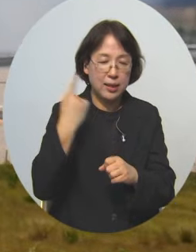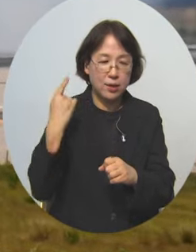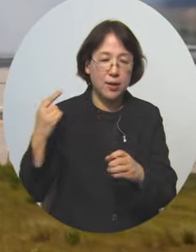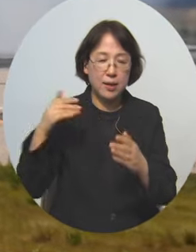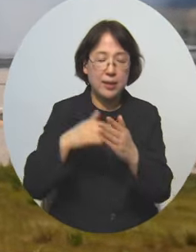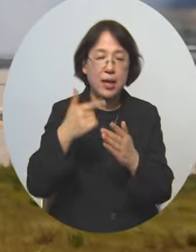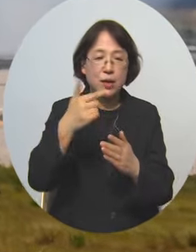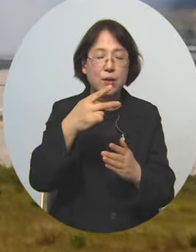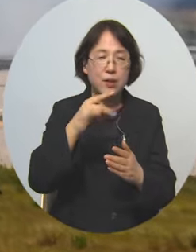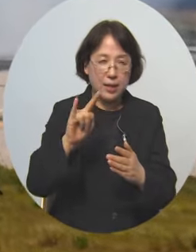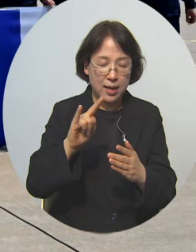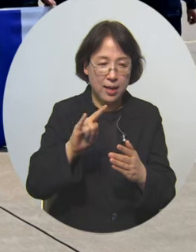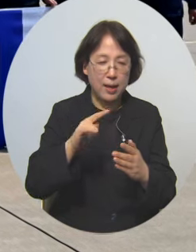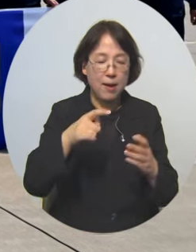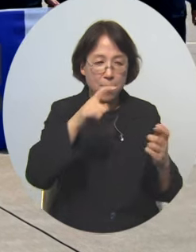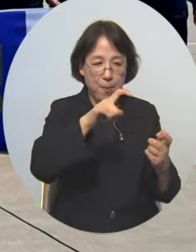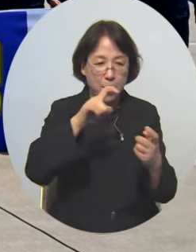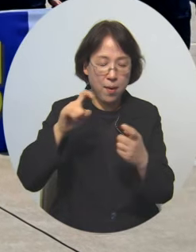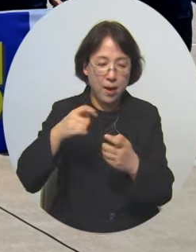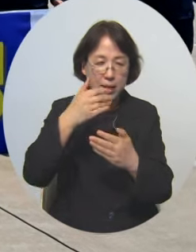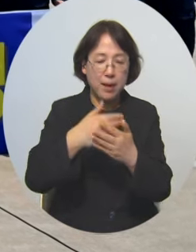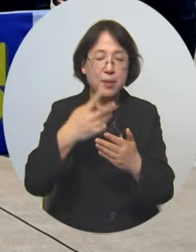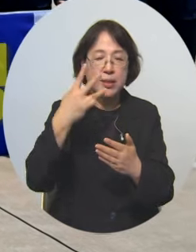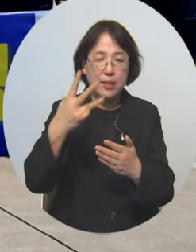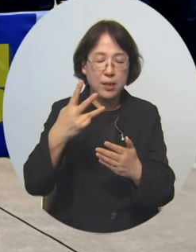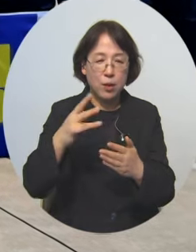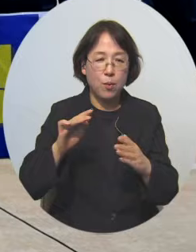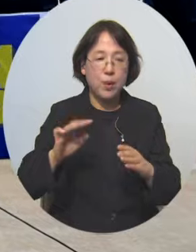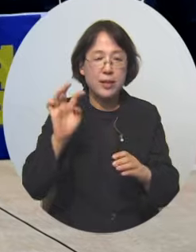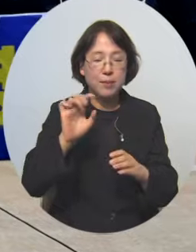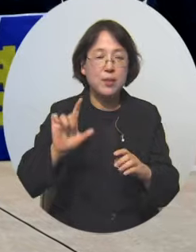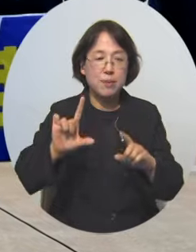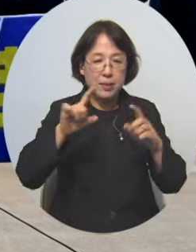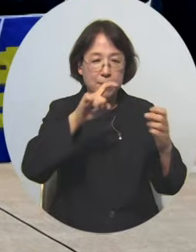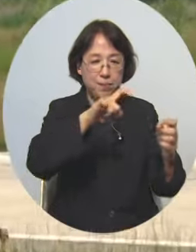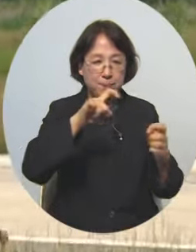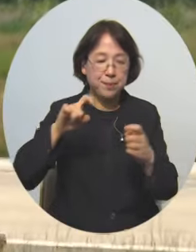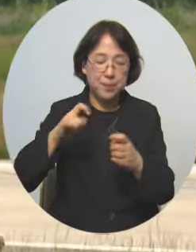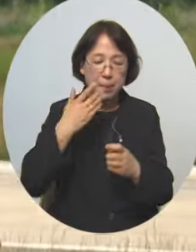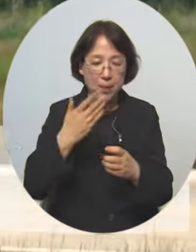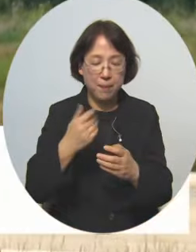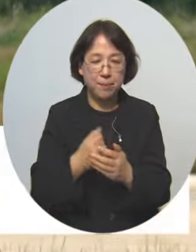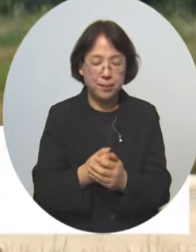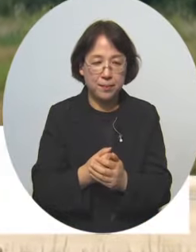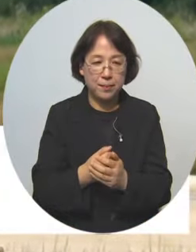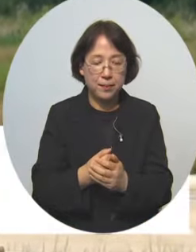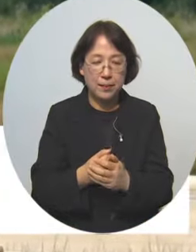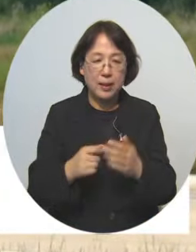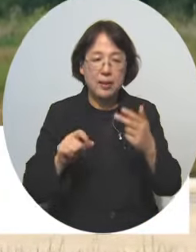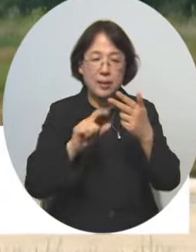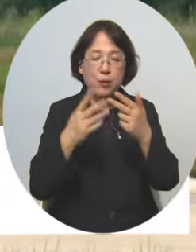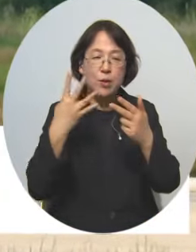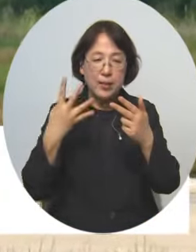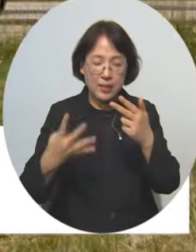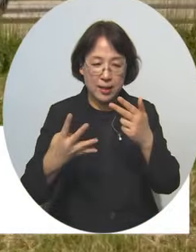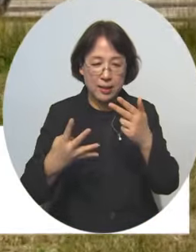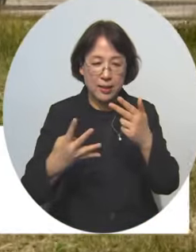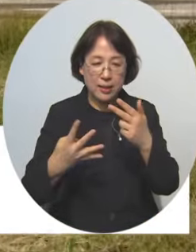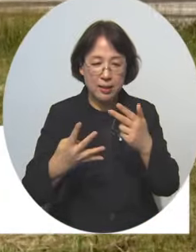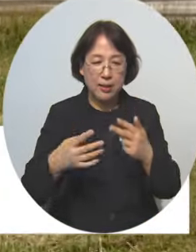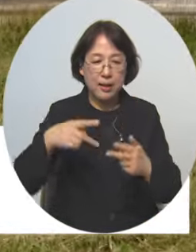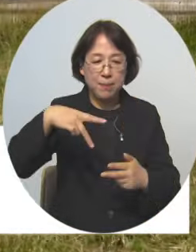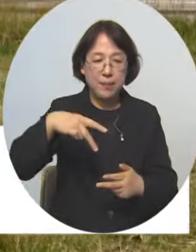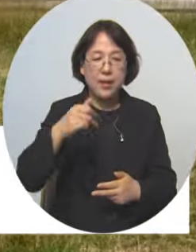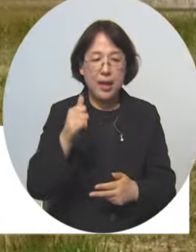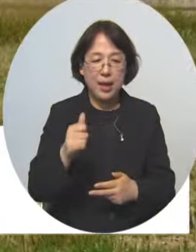일부가 먼저 도착했고 나머지 3대는 오는 30일 도착합니다. 해군은 다음 달 4일 해군 항공사령부에서